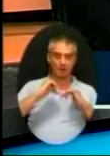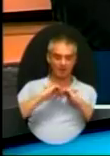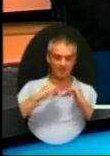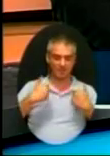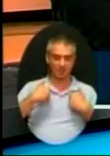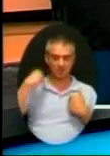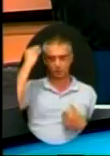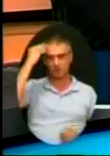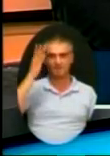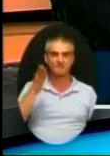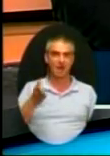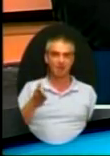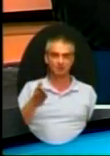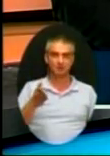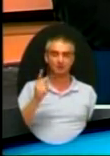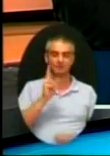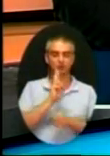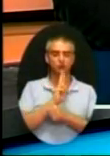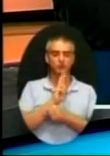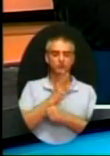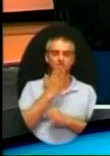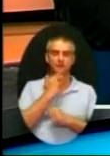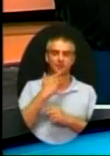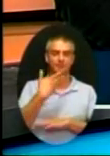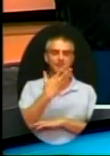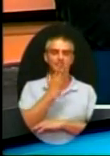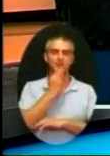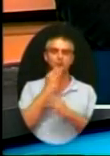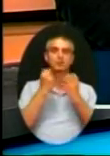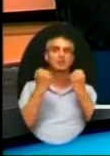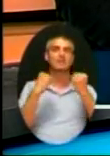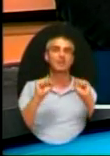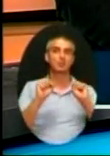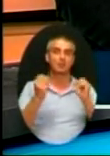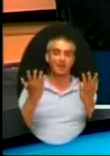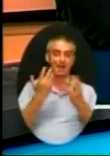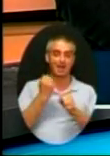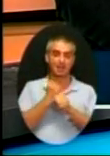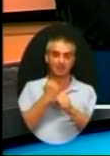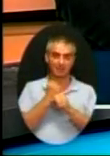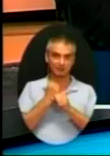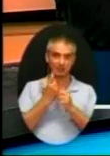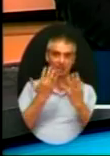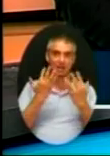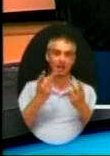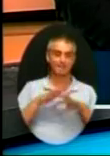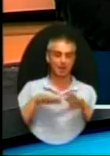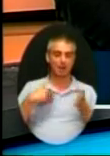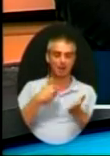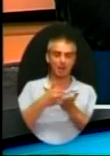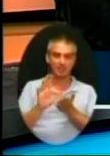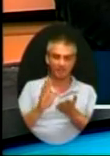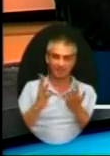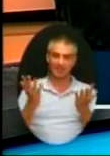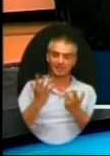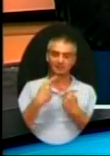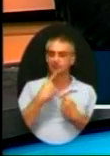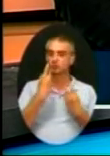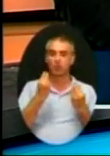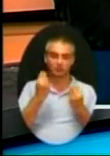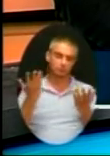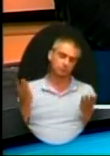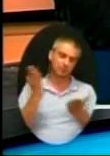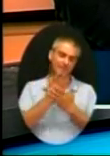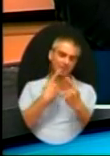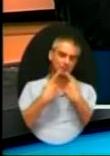הפרדה בינינו לבין הפלסטינים, ושמירתה של ישראל כיהודית ודמוקרטית. איך נעשה את זה? כמה קרקע נוותר? איזה פשרות יהיו?